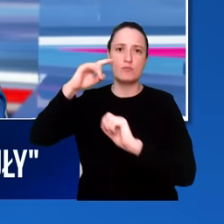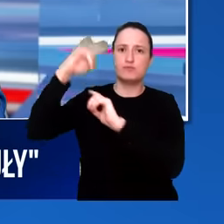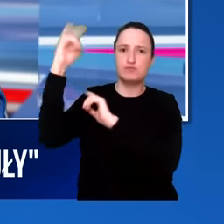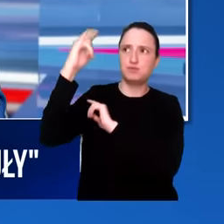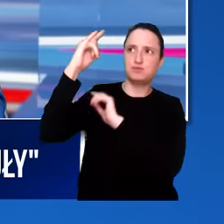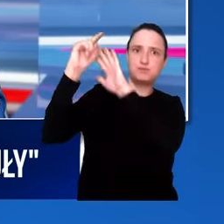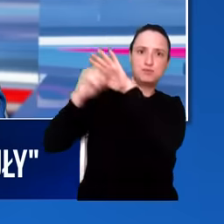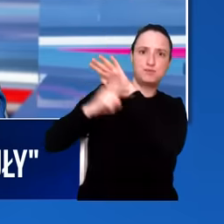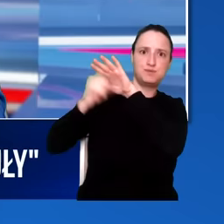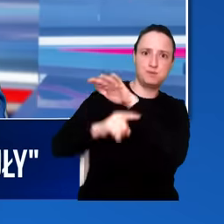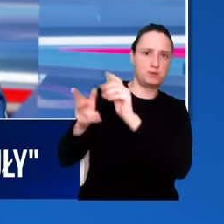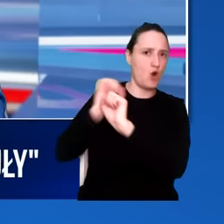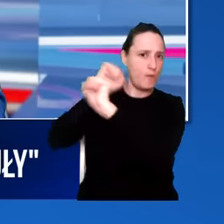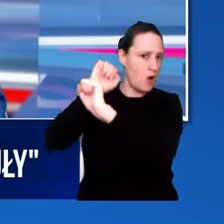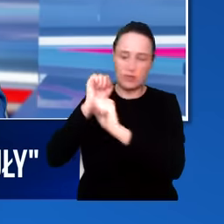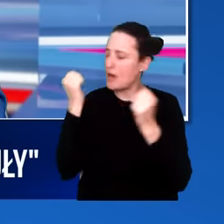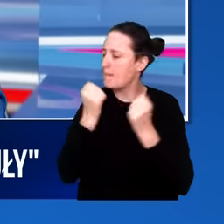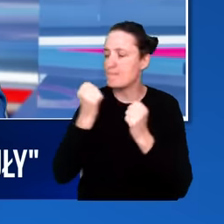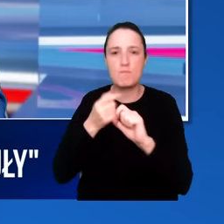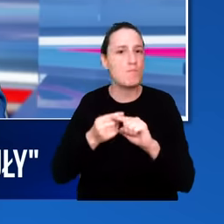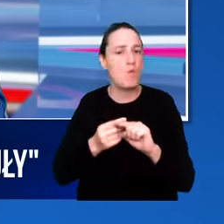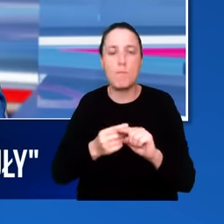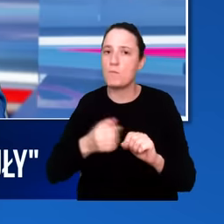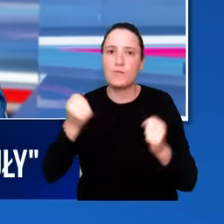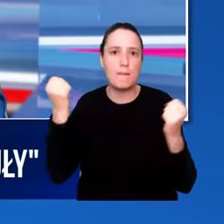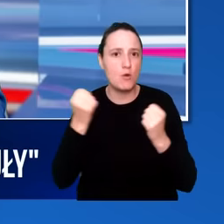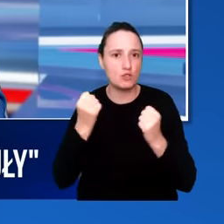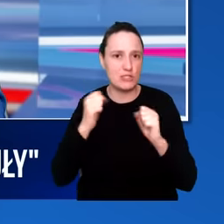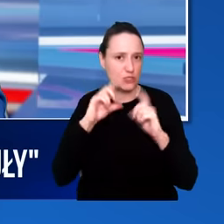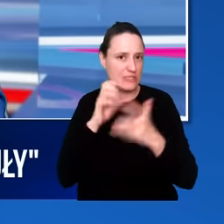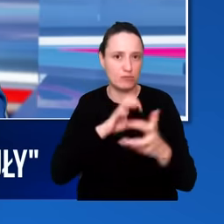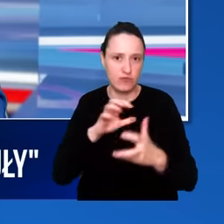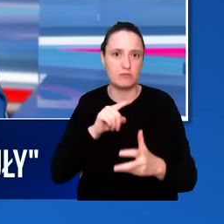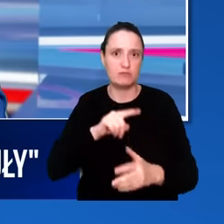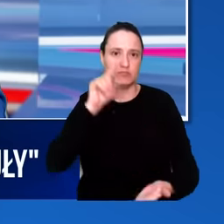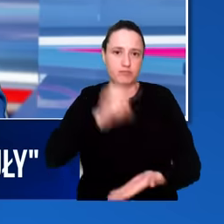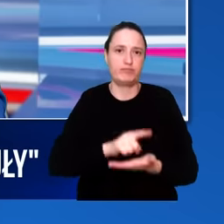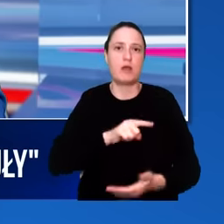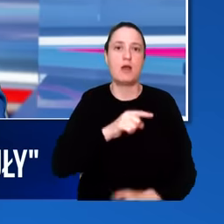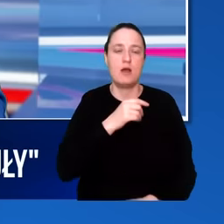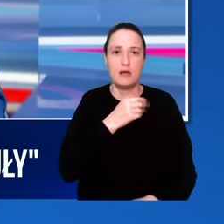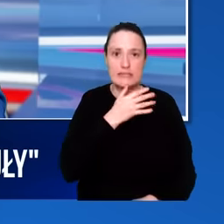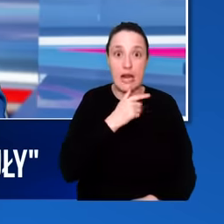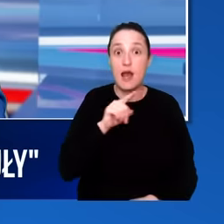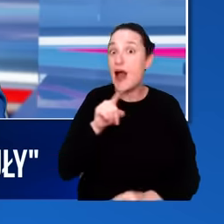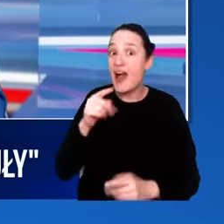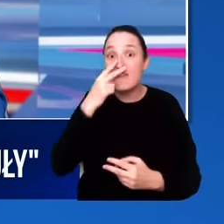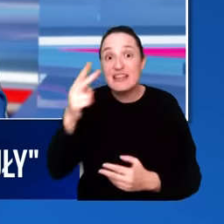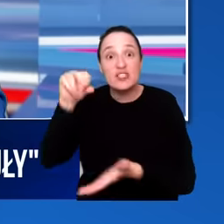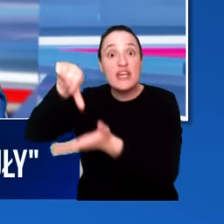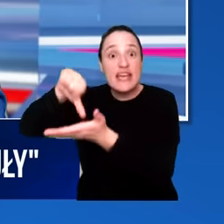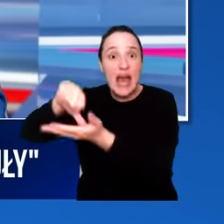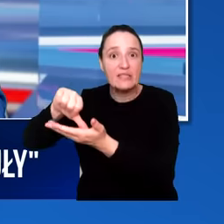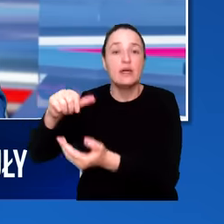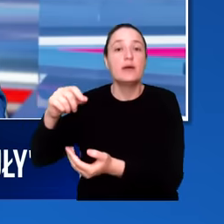o swoją przestrzeń powietrzną, a jednocześnie no, ten atak ze strony Iranu i kilku innych państw